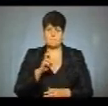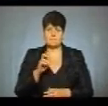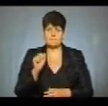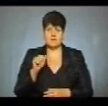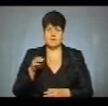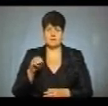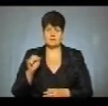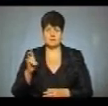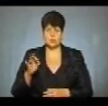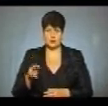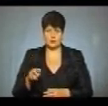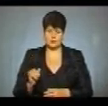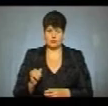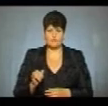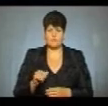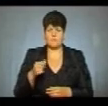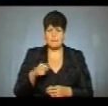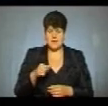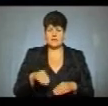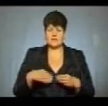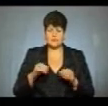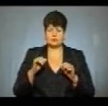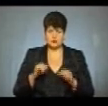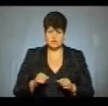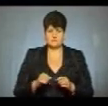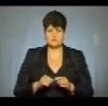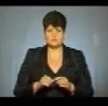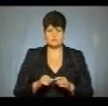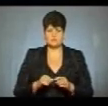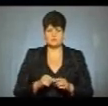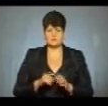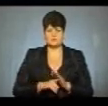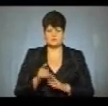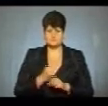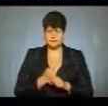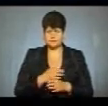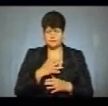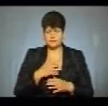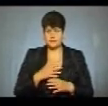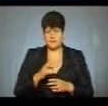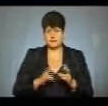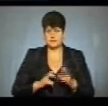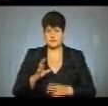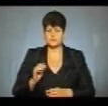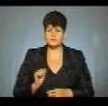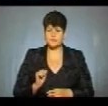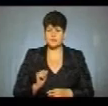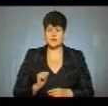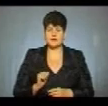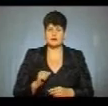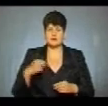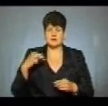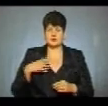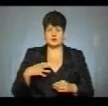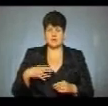біоетанолу в паливах дасть можливість запустити ряд підприємств. Оце наша вимога. На президента з плакатами